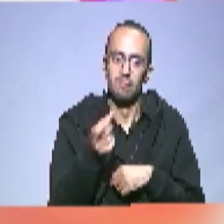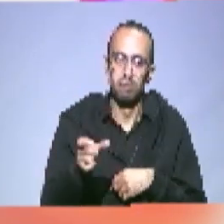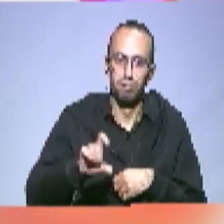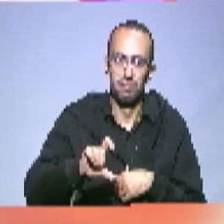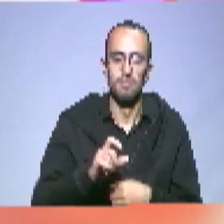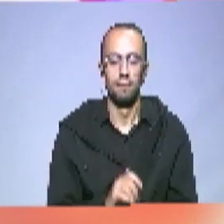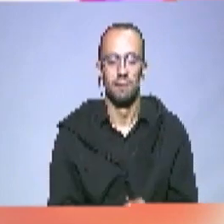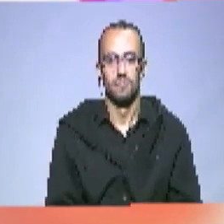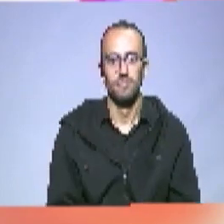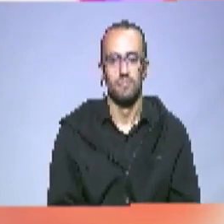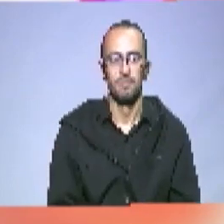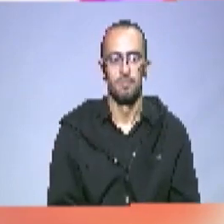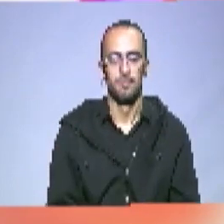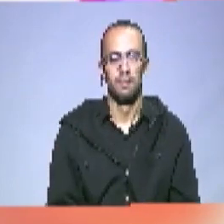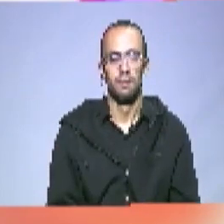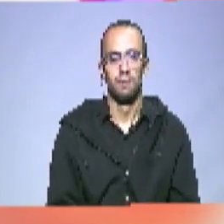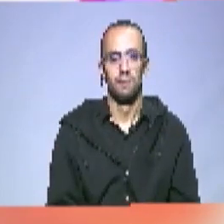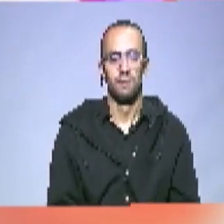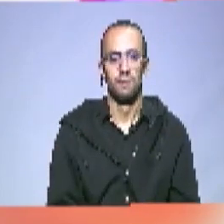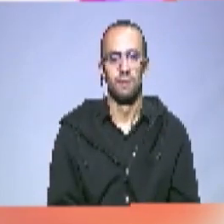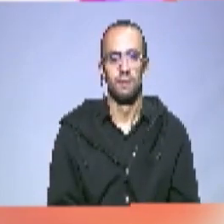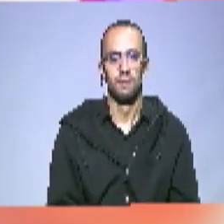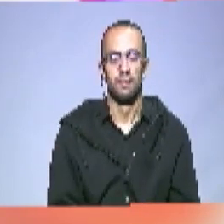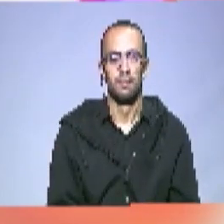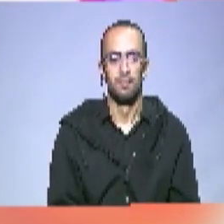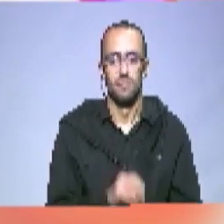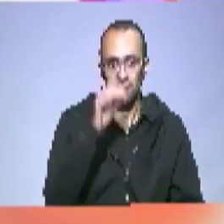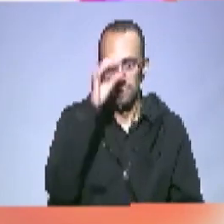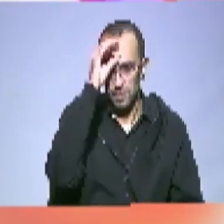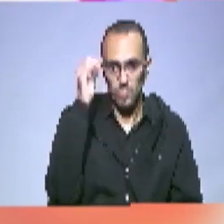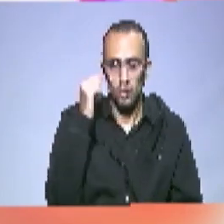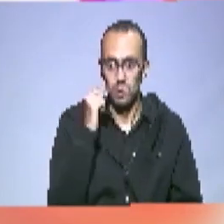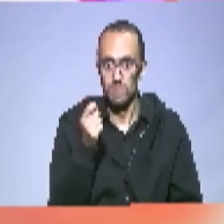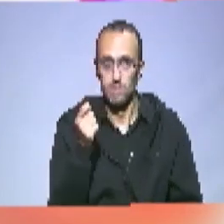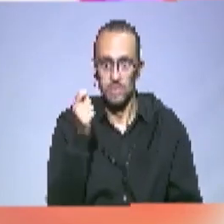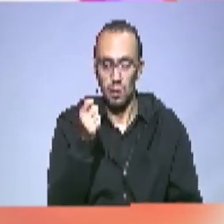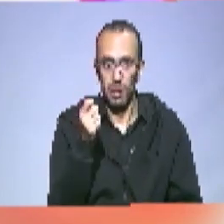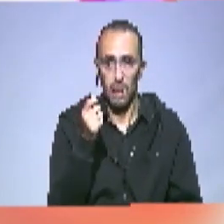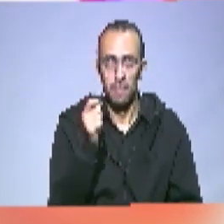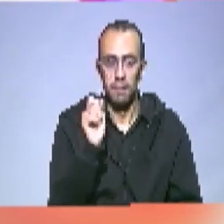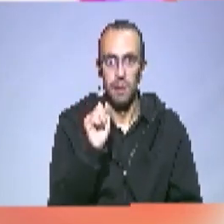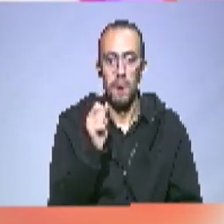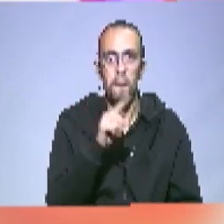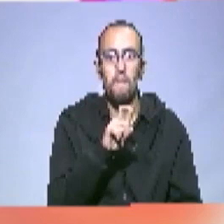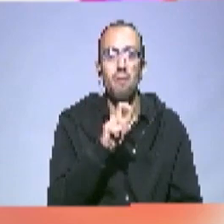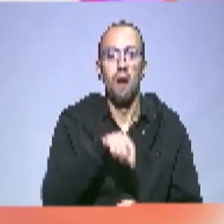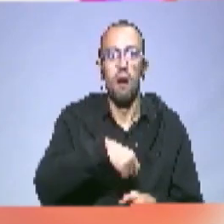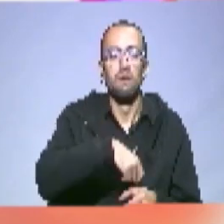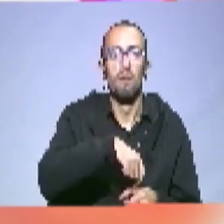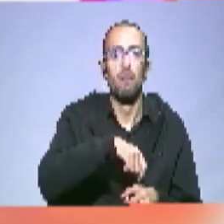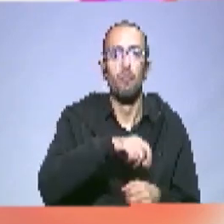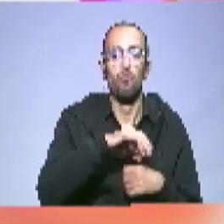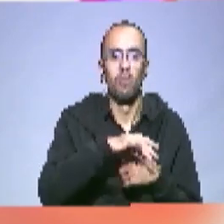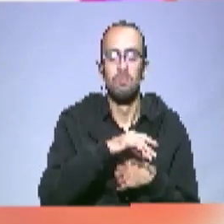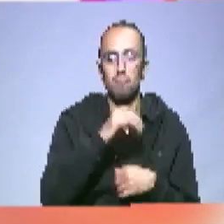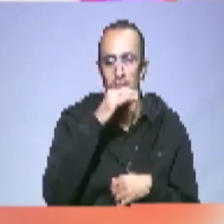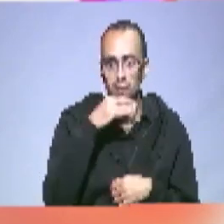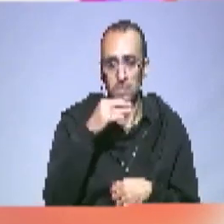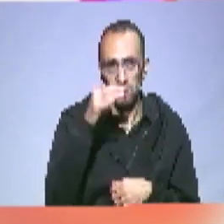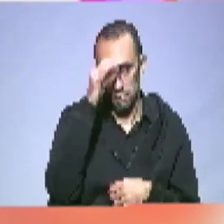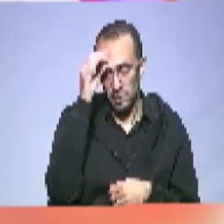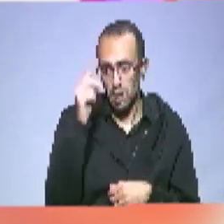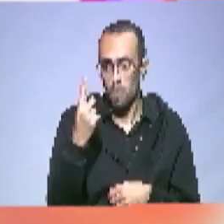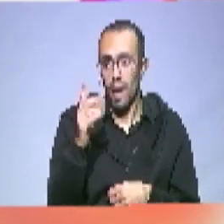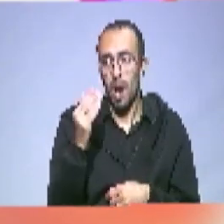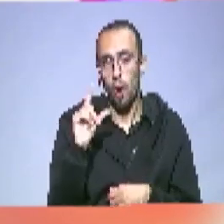عليها. اللي بناخده ناقص من السكر بنحطه في السايل اللي هو البرتقان، يعني دي 1.25 كوباية، يبقى دي